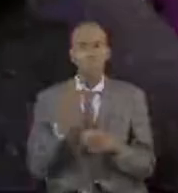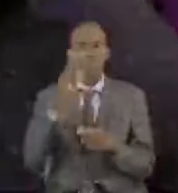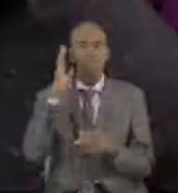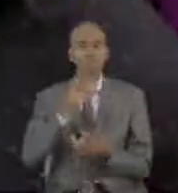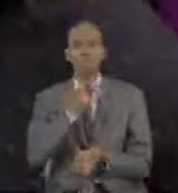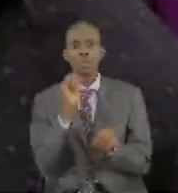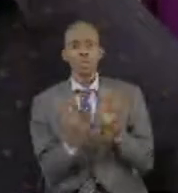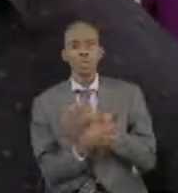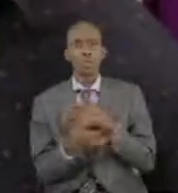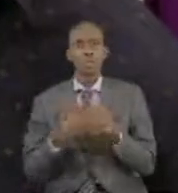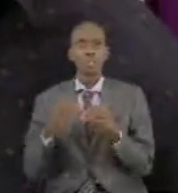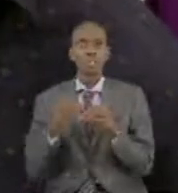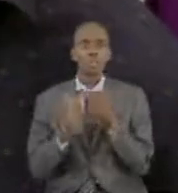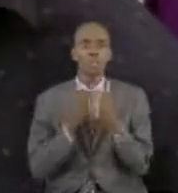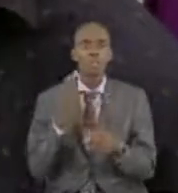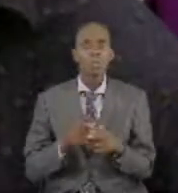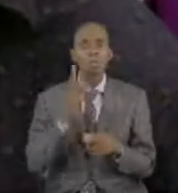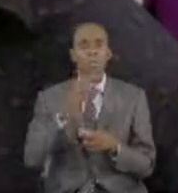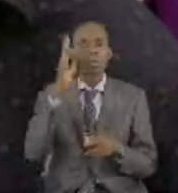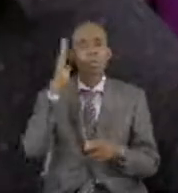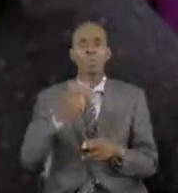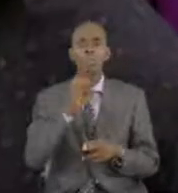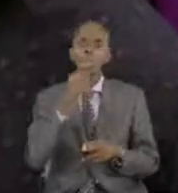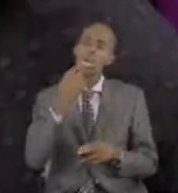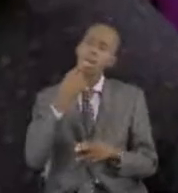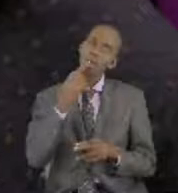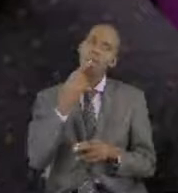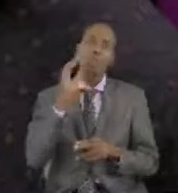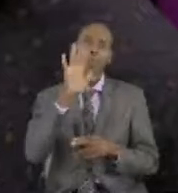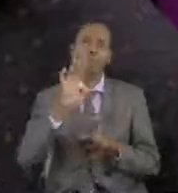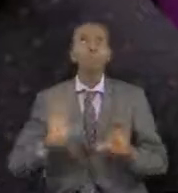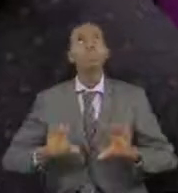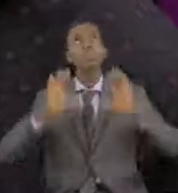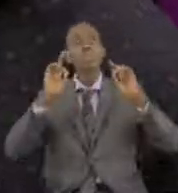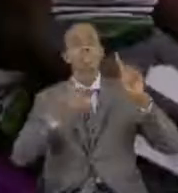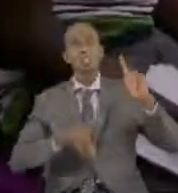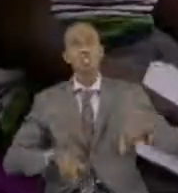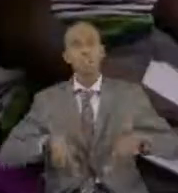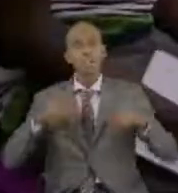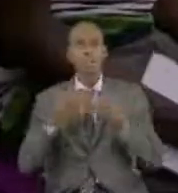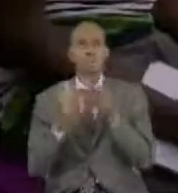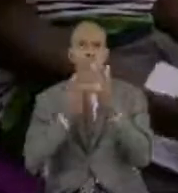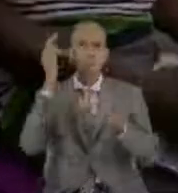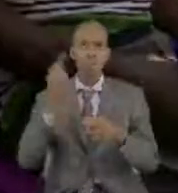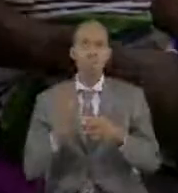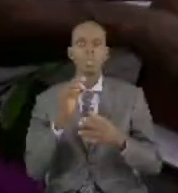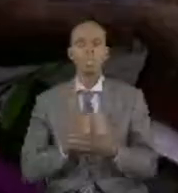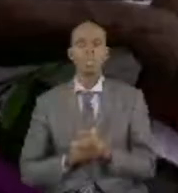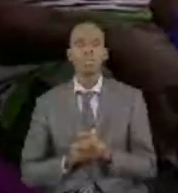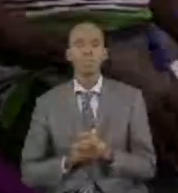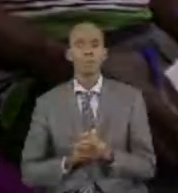pas vous détourner. Vous n'allez pas regretter votre vie de consécration au nom de Jésus.